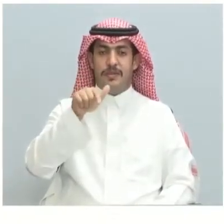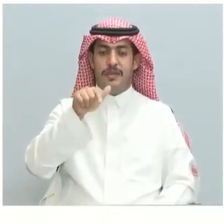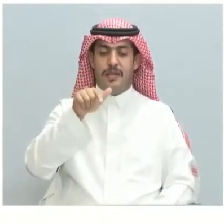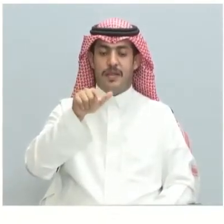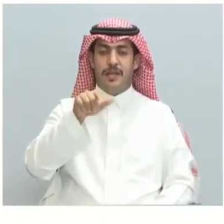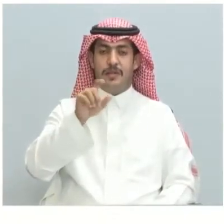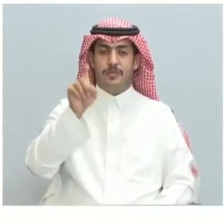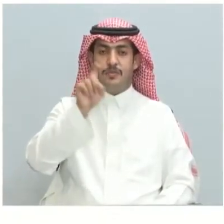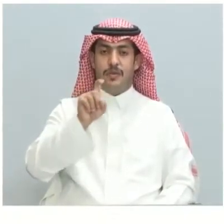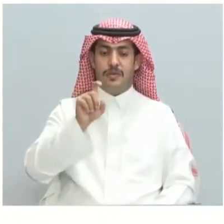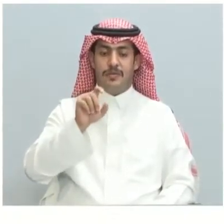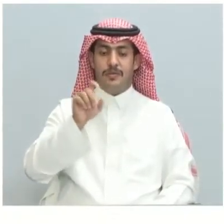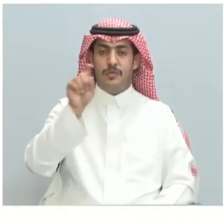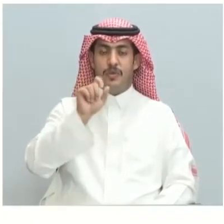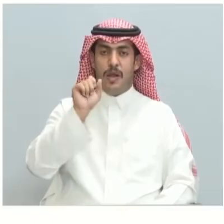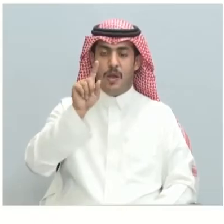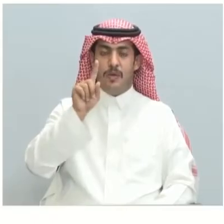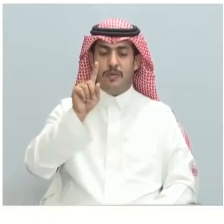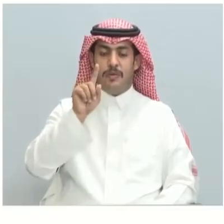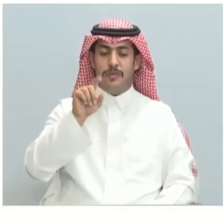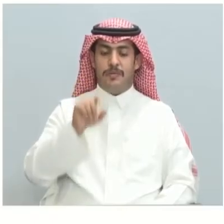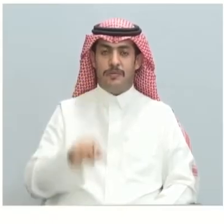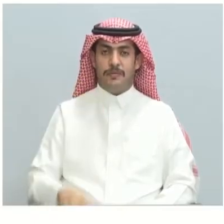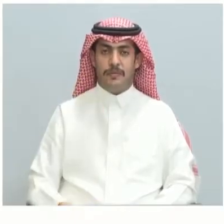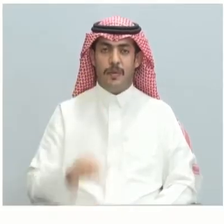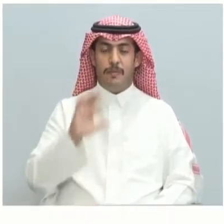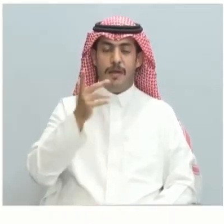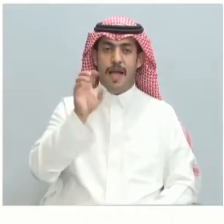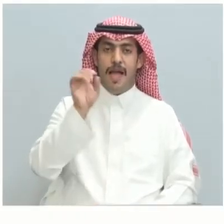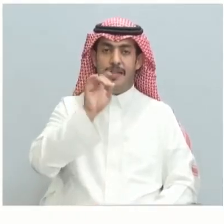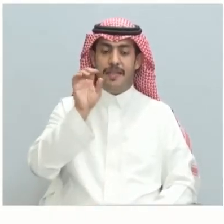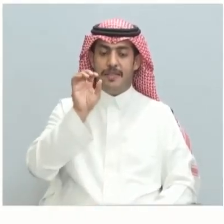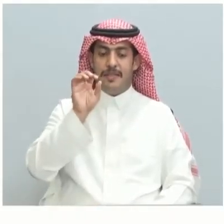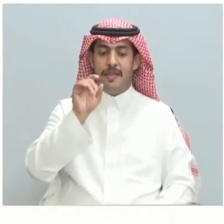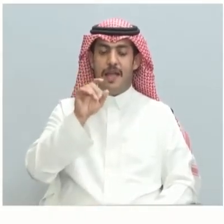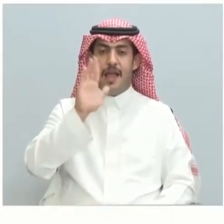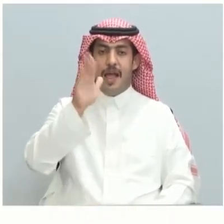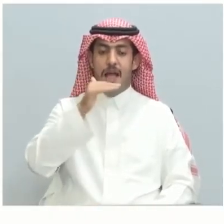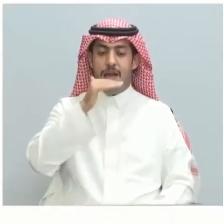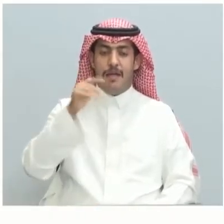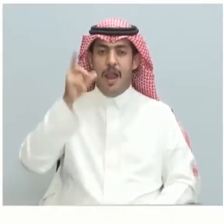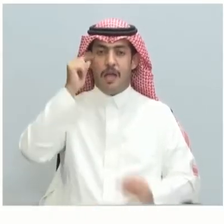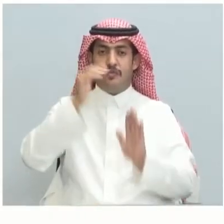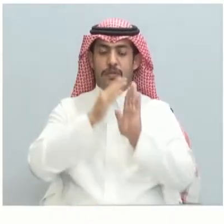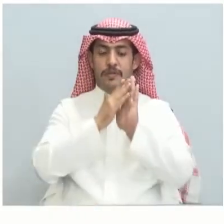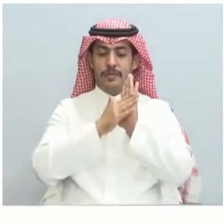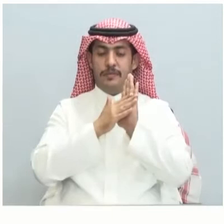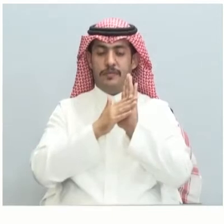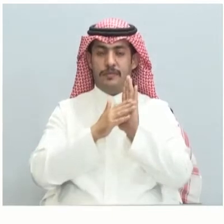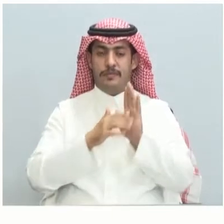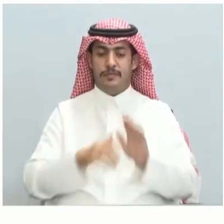هذا السؤال الاول يقول ما عدد الارباع المضلله ما عدد